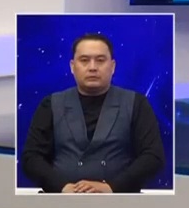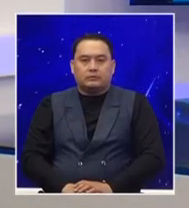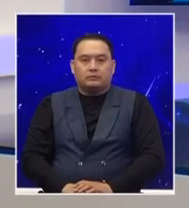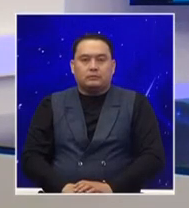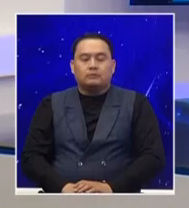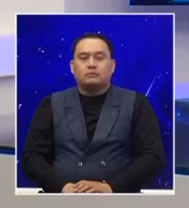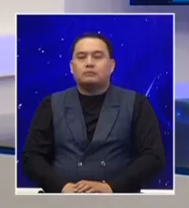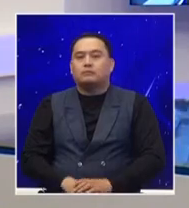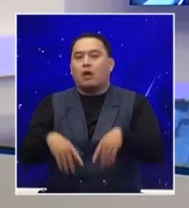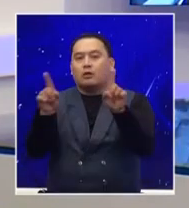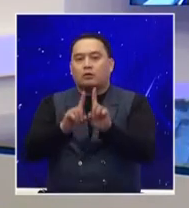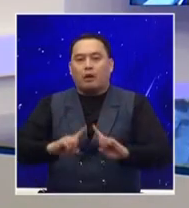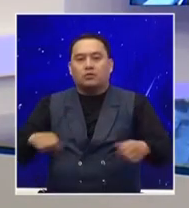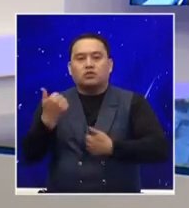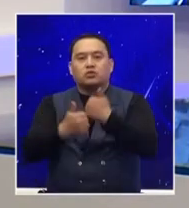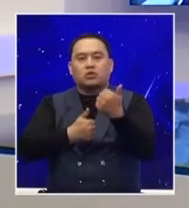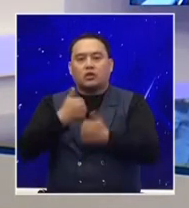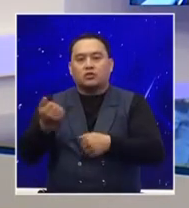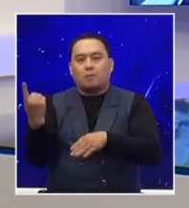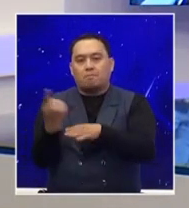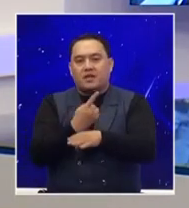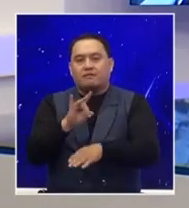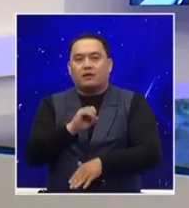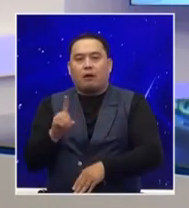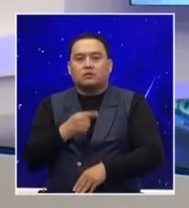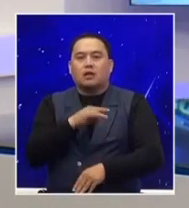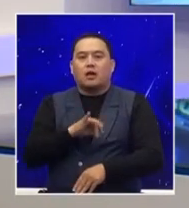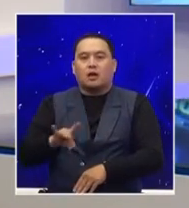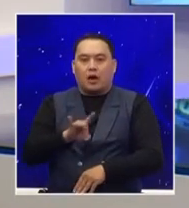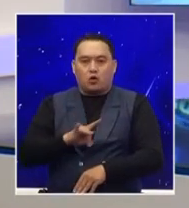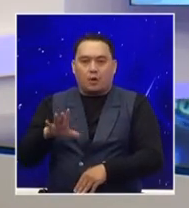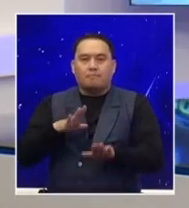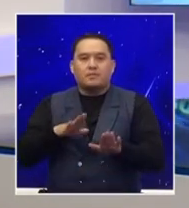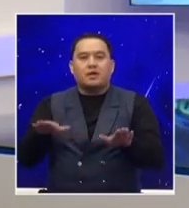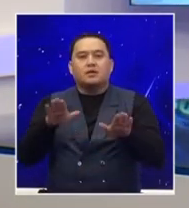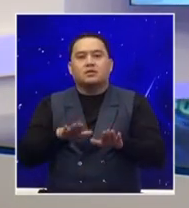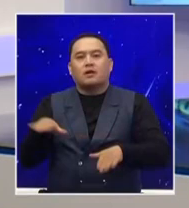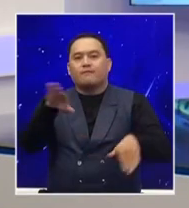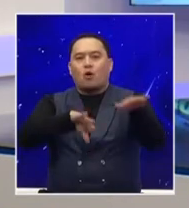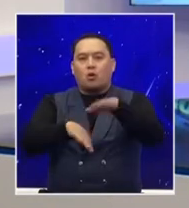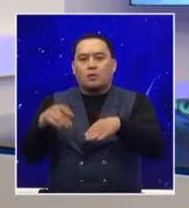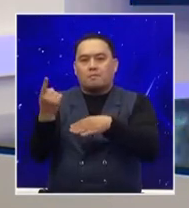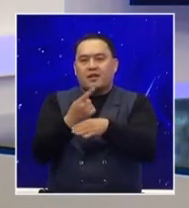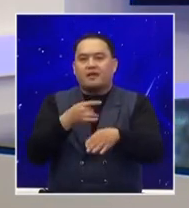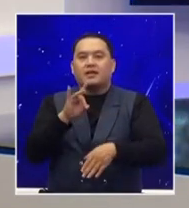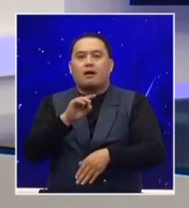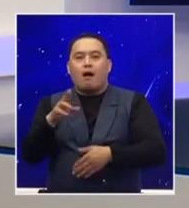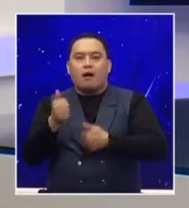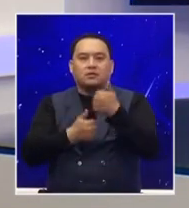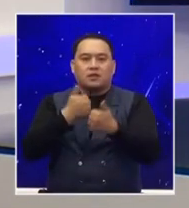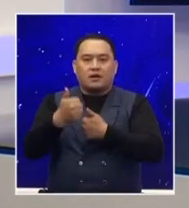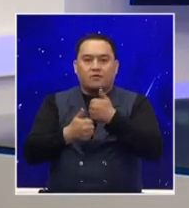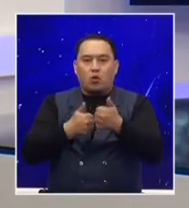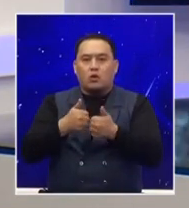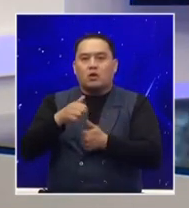Полет нормальный. Необычное состязание состоялось в Талгарском районе. В местности Ой-Карагай впервые прошли республиканские